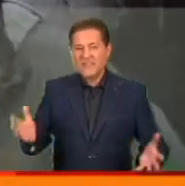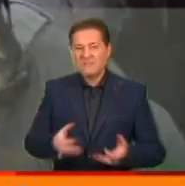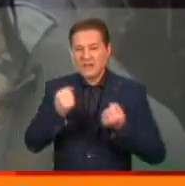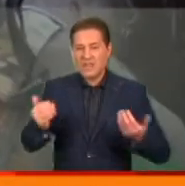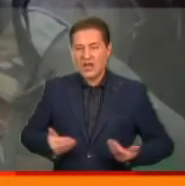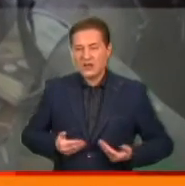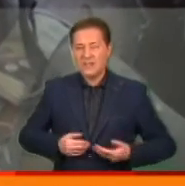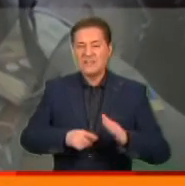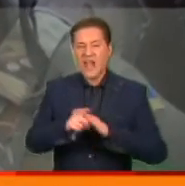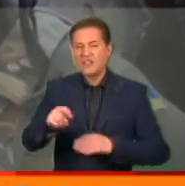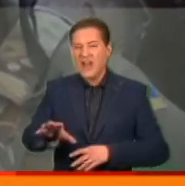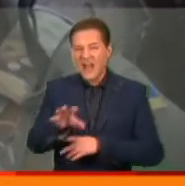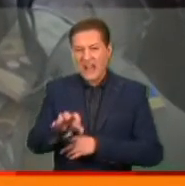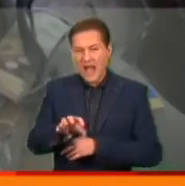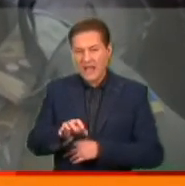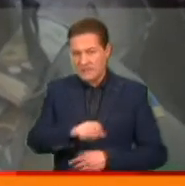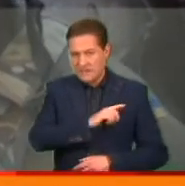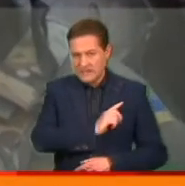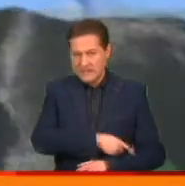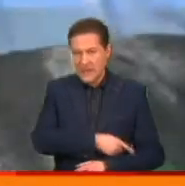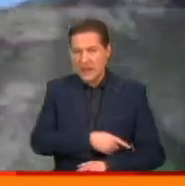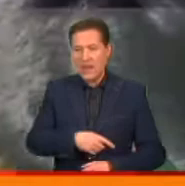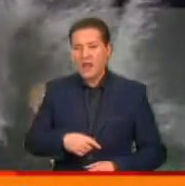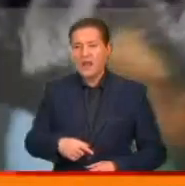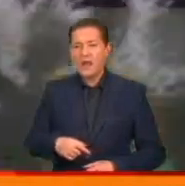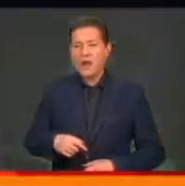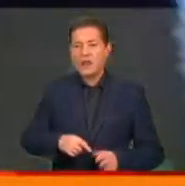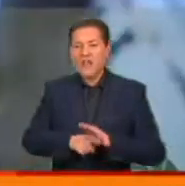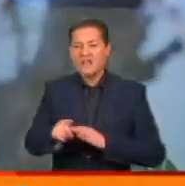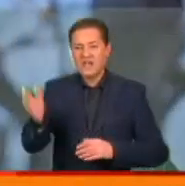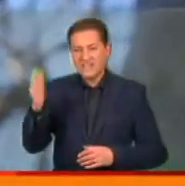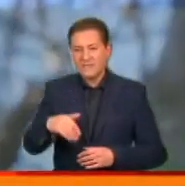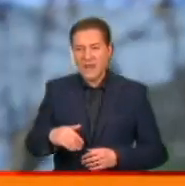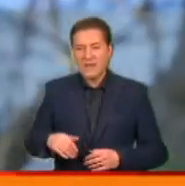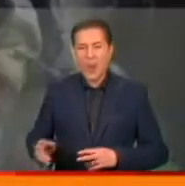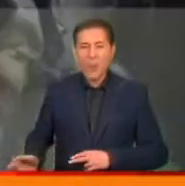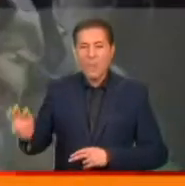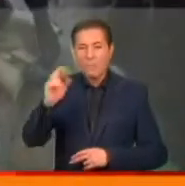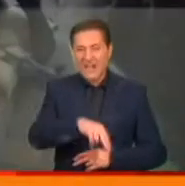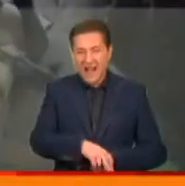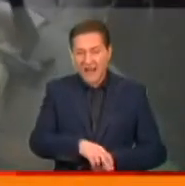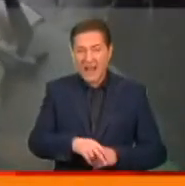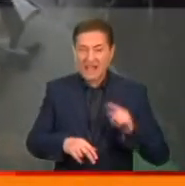сказати. Почала лаяти сильно. Ну і звичайно, родний почав, коротше, її звати. Вона пригнула в польоті, виходить, на